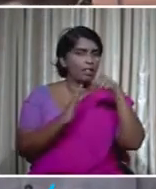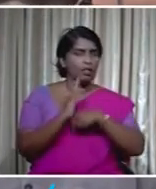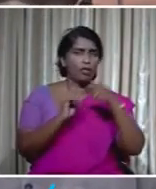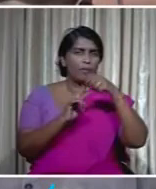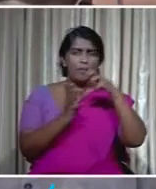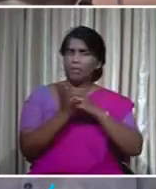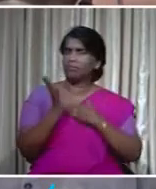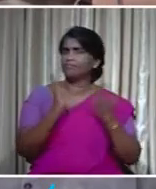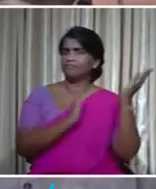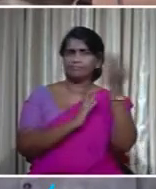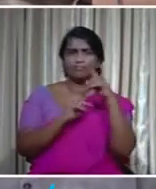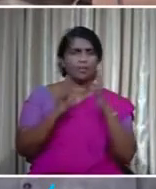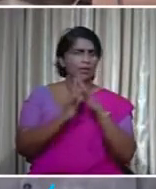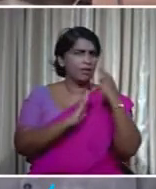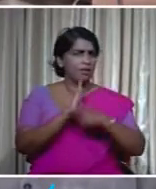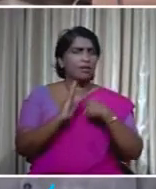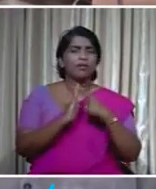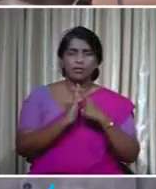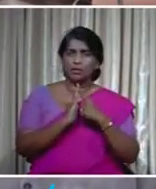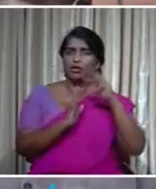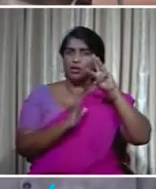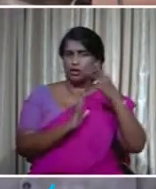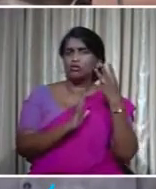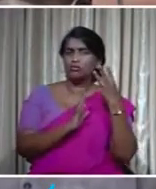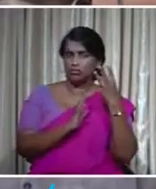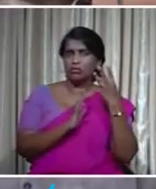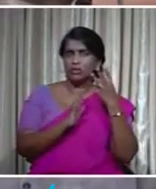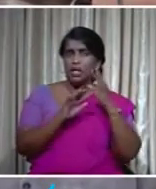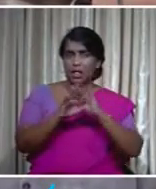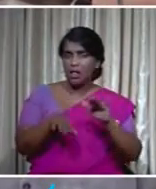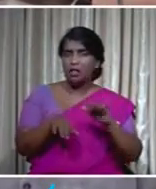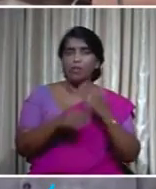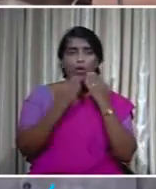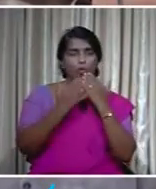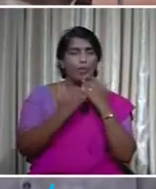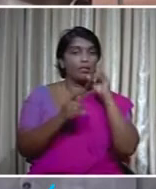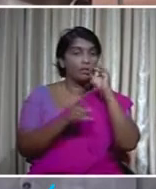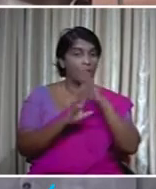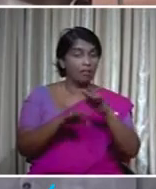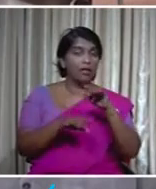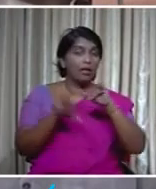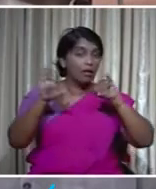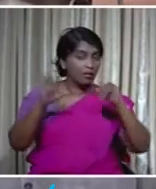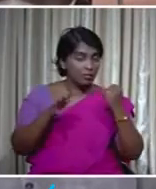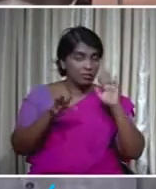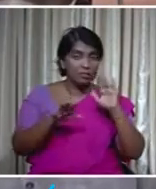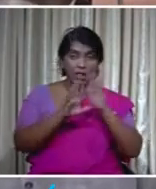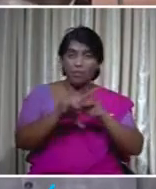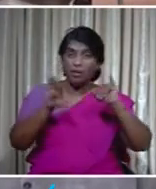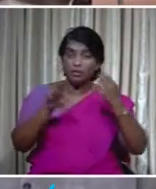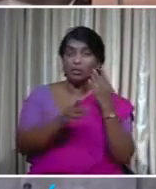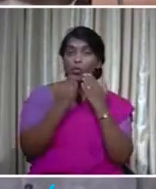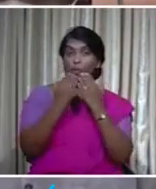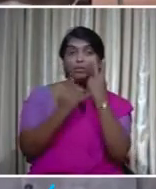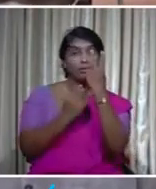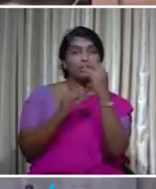பிள்ளைகள் இருந்தால் ஒரு டீச்சர் கவுன்சிலர் இருக்க வேண்டும். 600க்கு மேலே இருந்தால் 2 பேர் இருக்க வேண்டும். அவருக்கு வேற பாடம் கொடுக்க கூடாது, அவர் கவுன்சிலிங் செய்ய